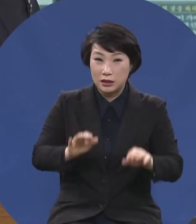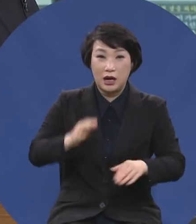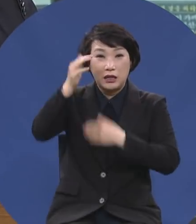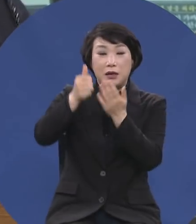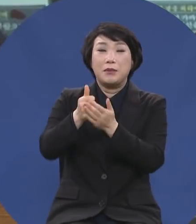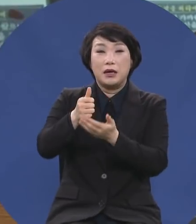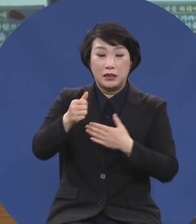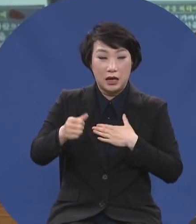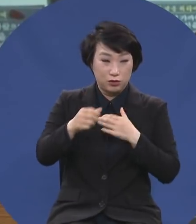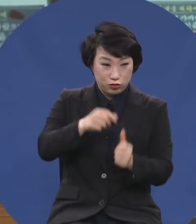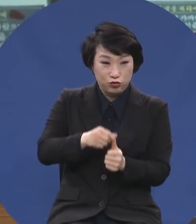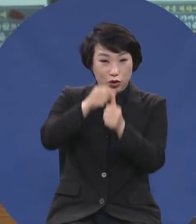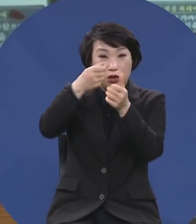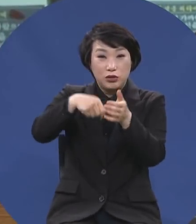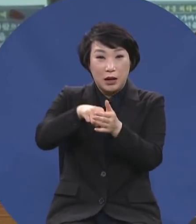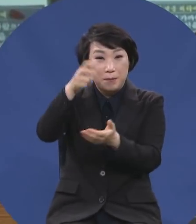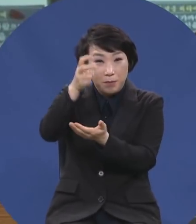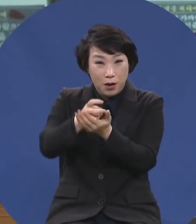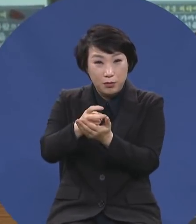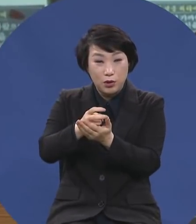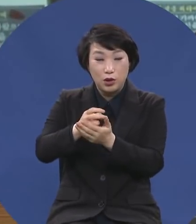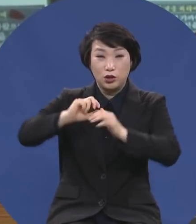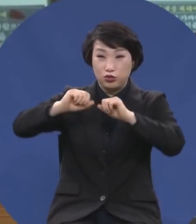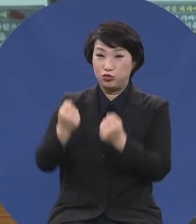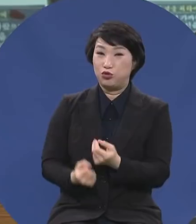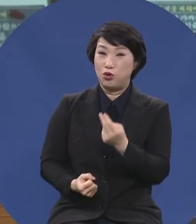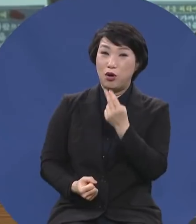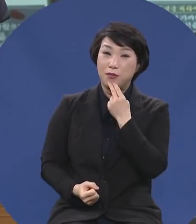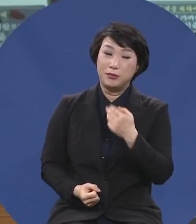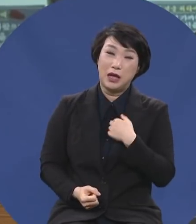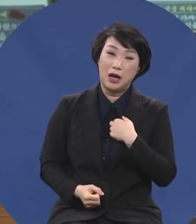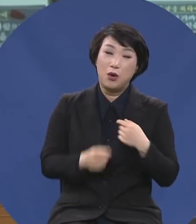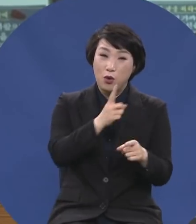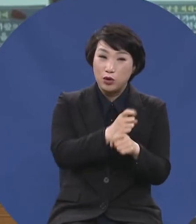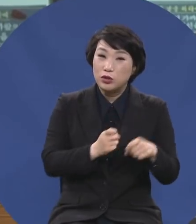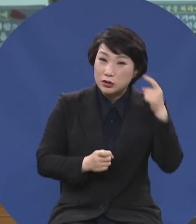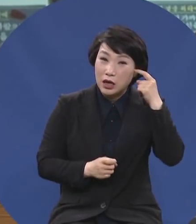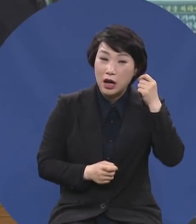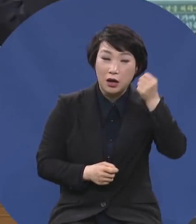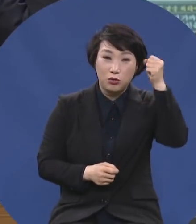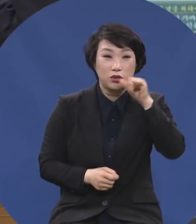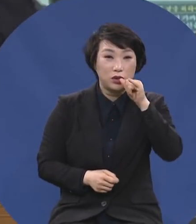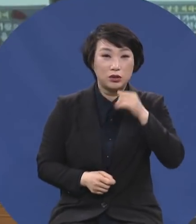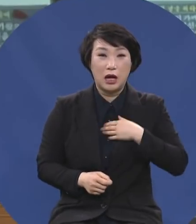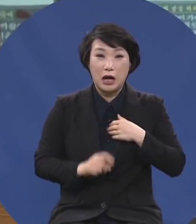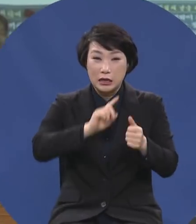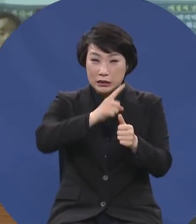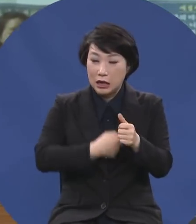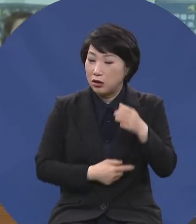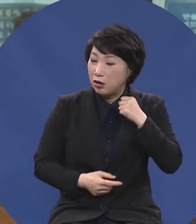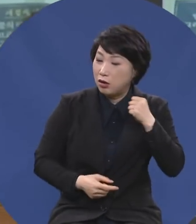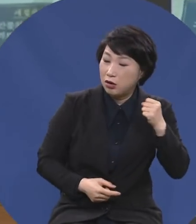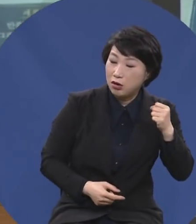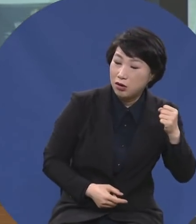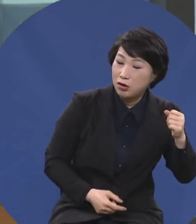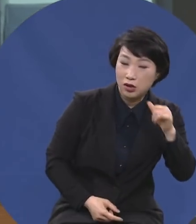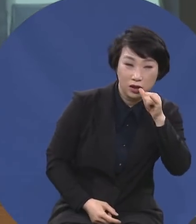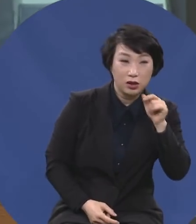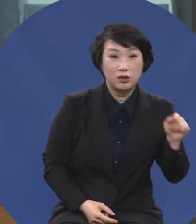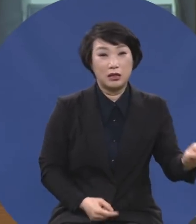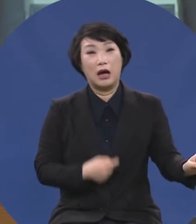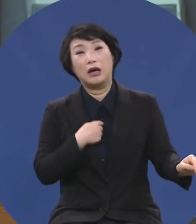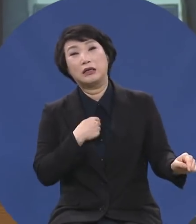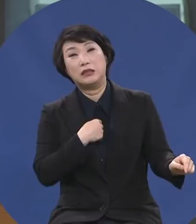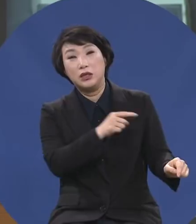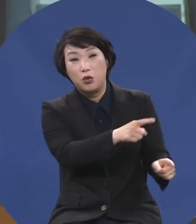하나님의 살려내려고는 법으로 굴복하지 않는 이 원수된 생각이 난 은근히 사로잡아가는